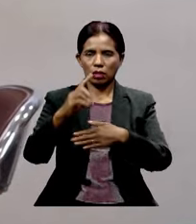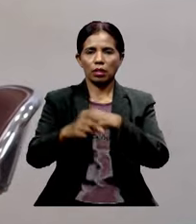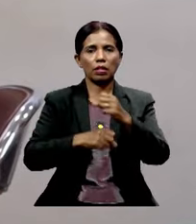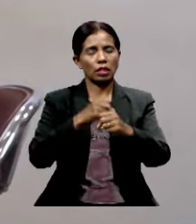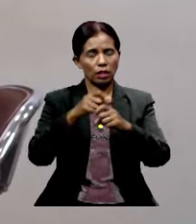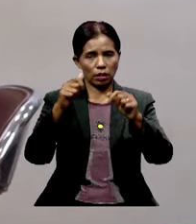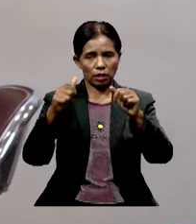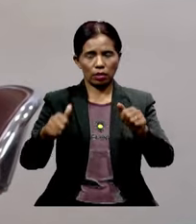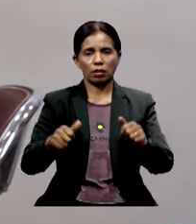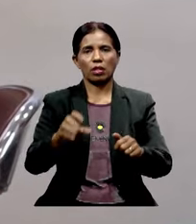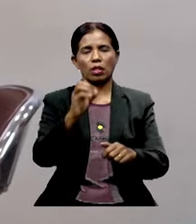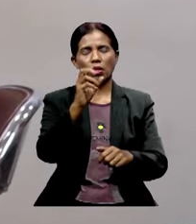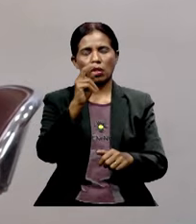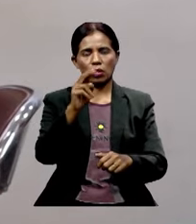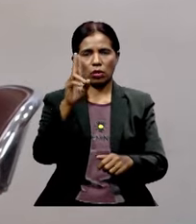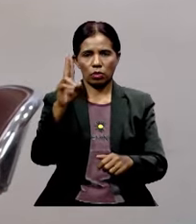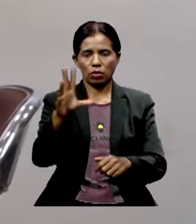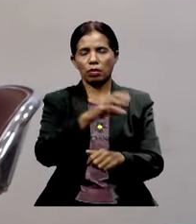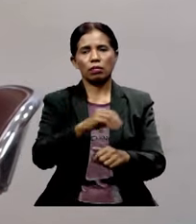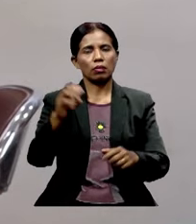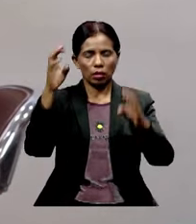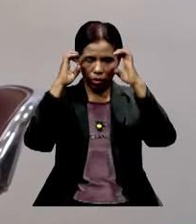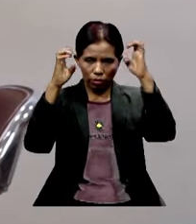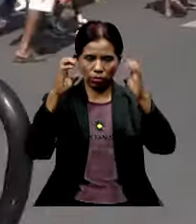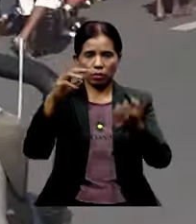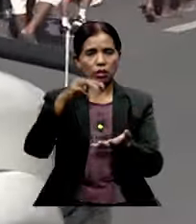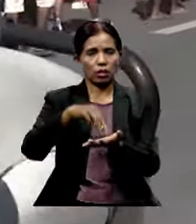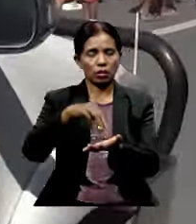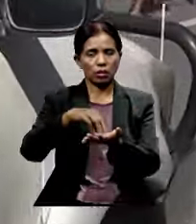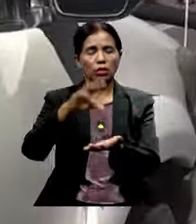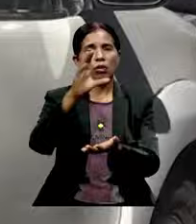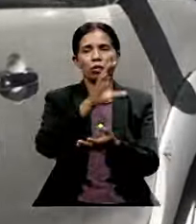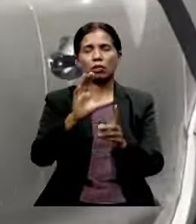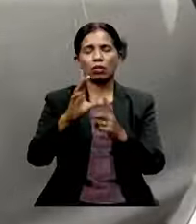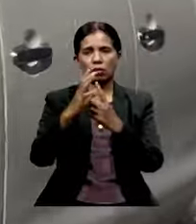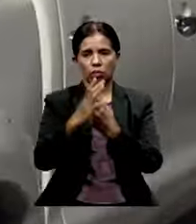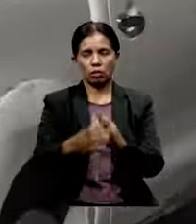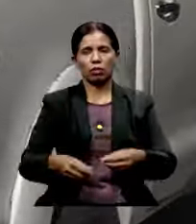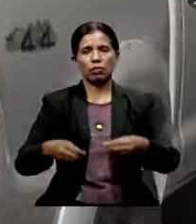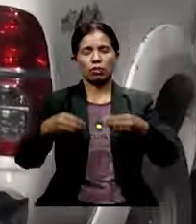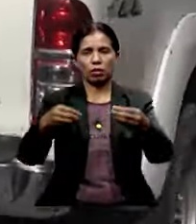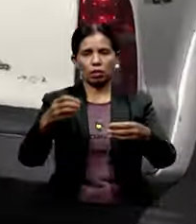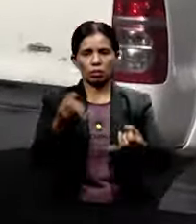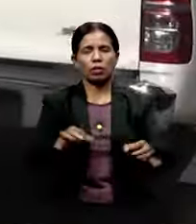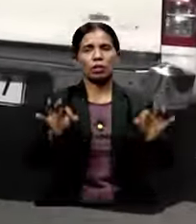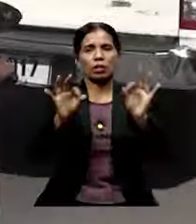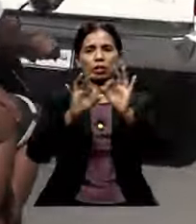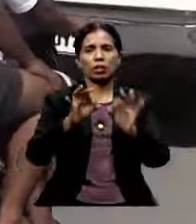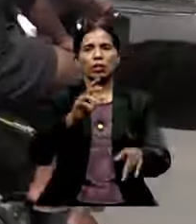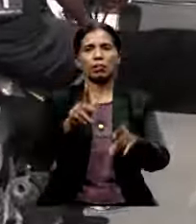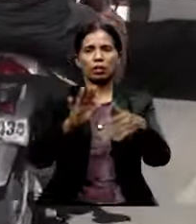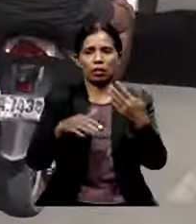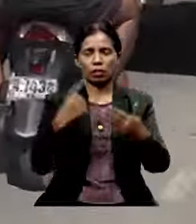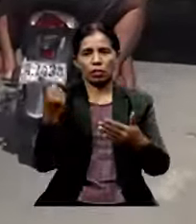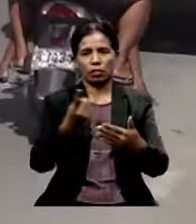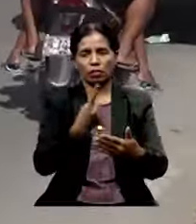idane agencia ONU ba asunto educación ciencia no cultura cara fo importancia ba ciencia o objetivo ato sociedade mantén